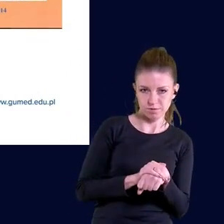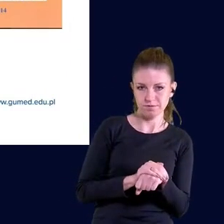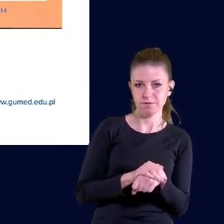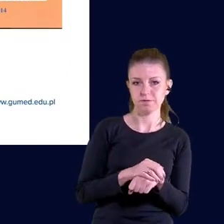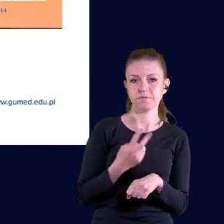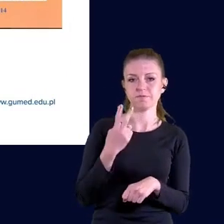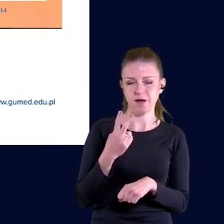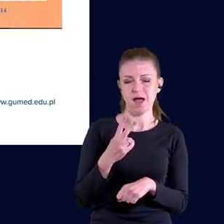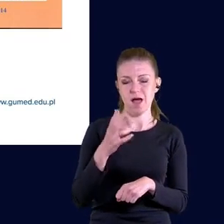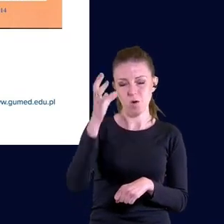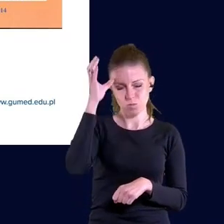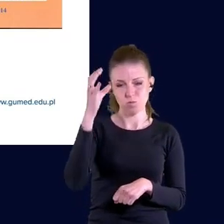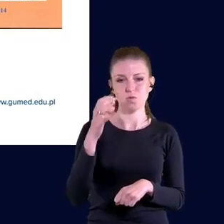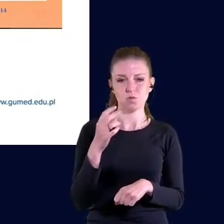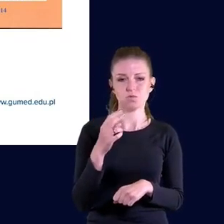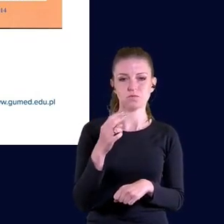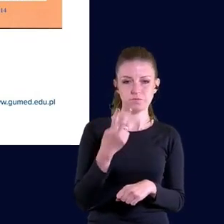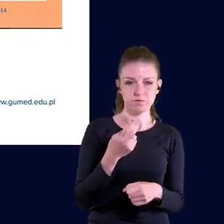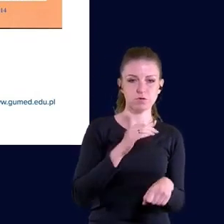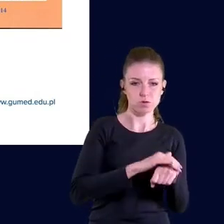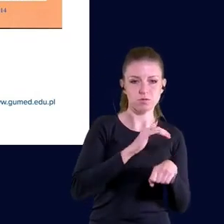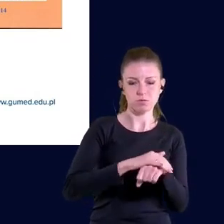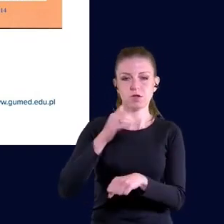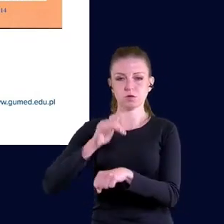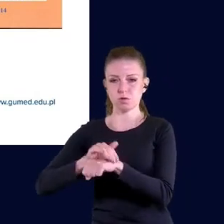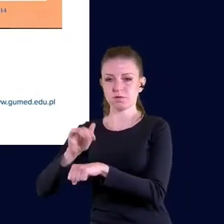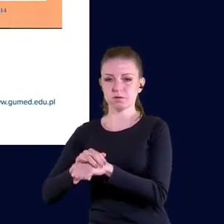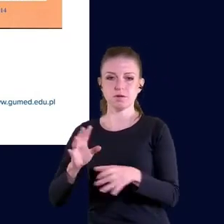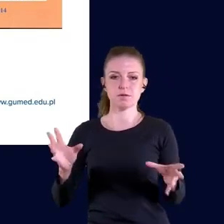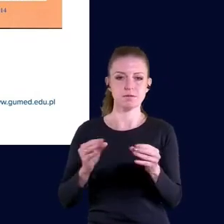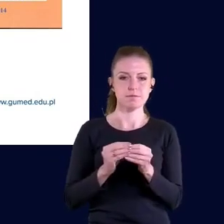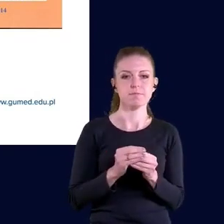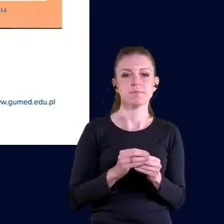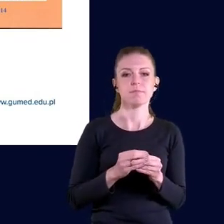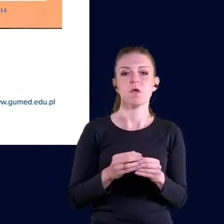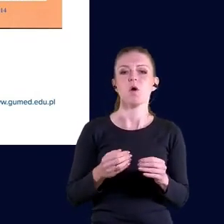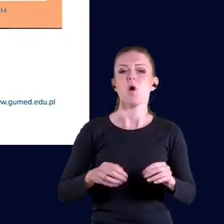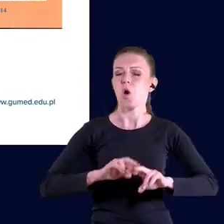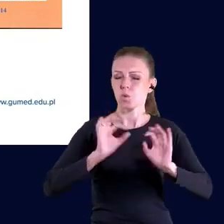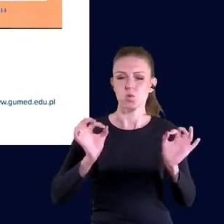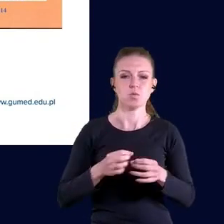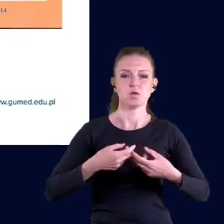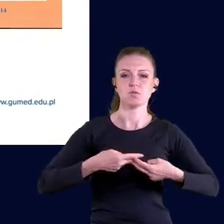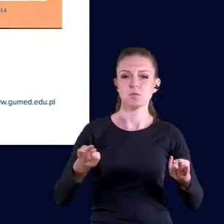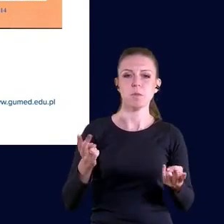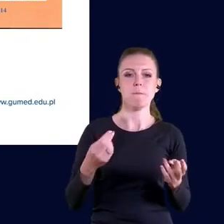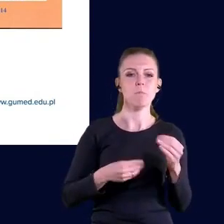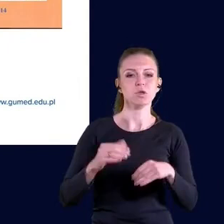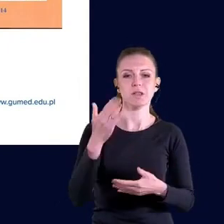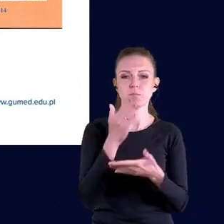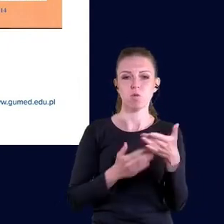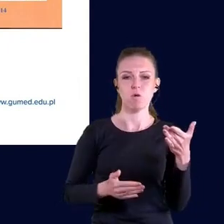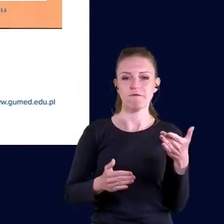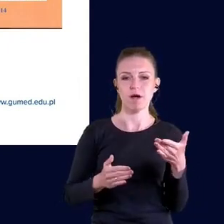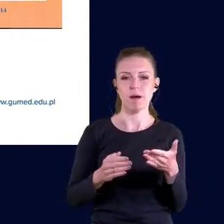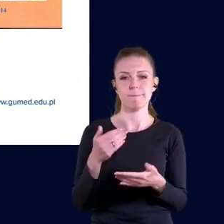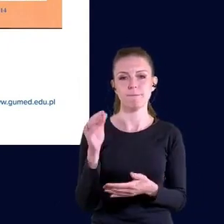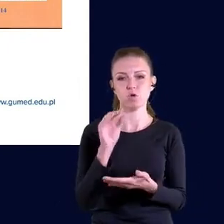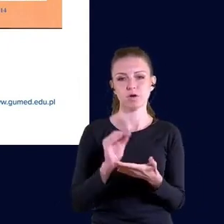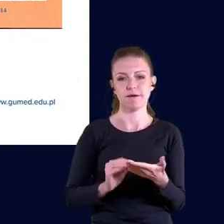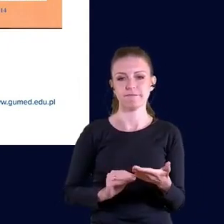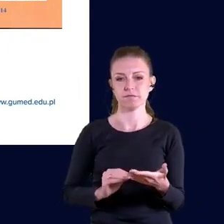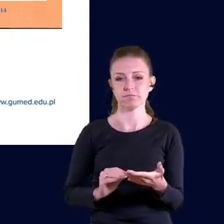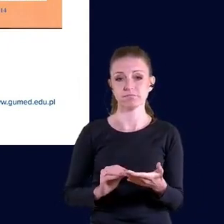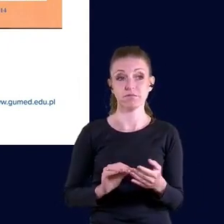czterech monografii T4 monografia udostępniliśmy czyli udostępniliśmy ponad połowę monografii całej serii i wykorzystaliśmy